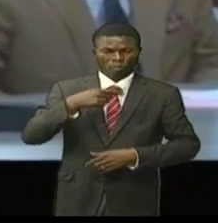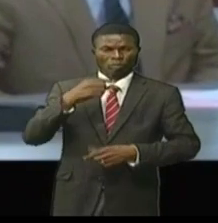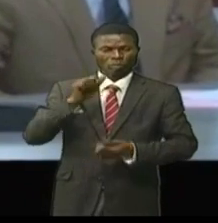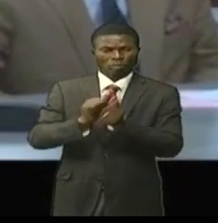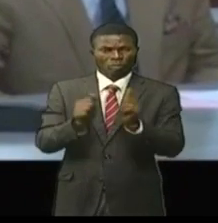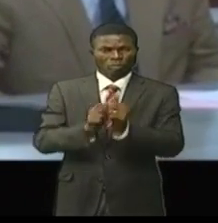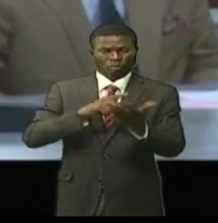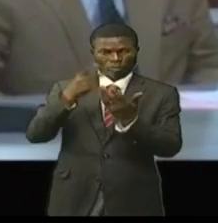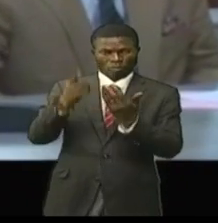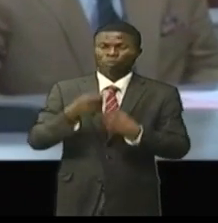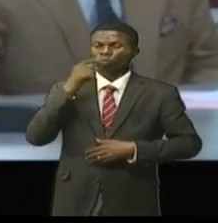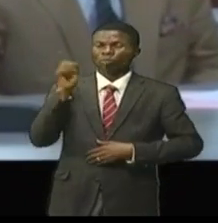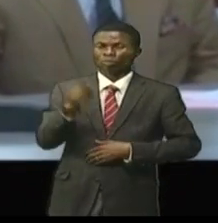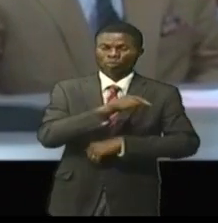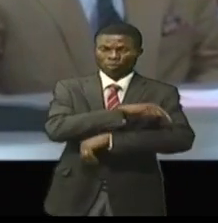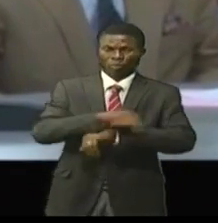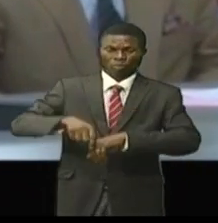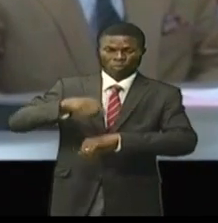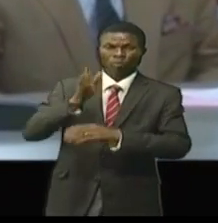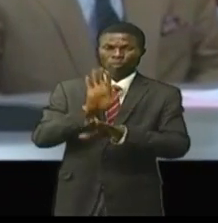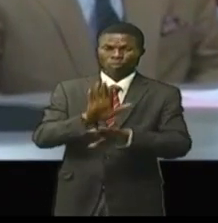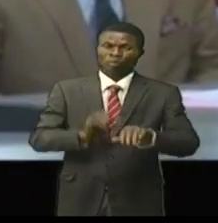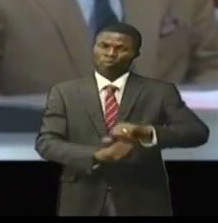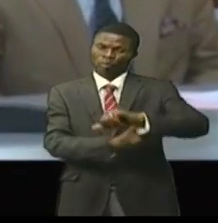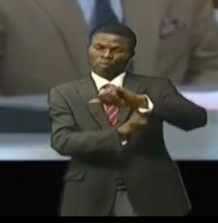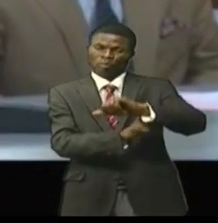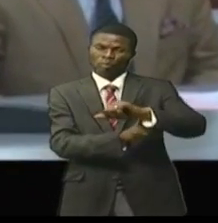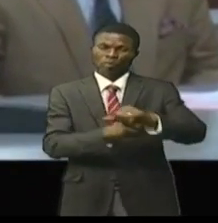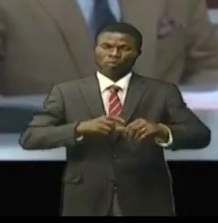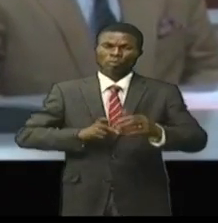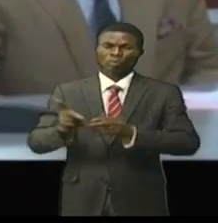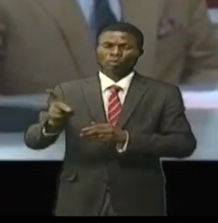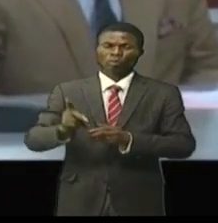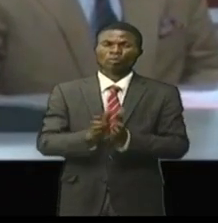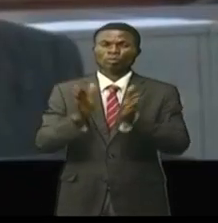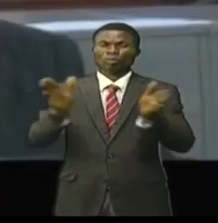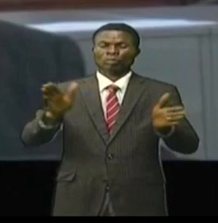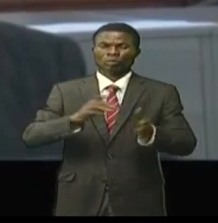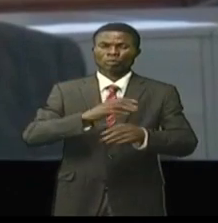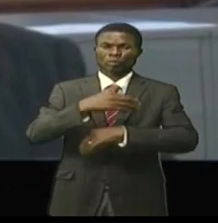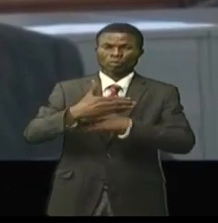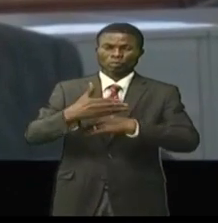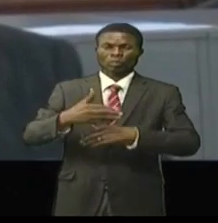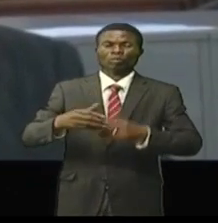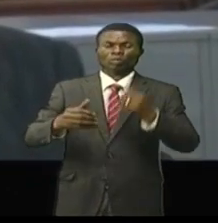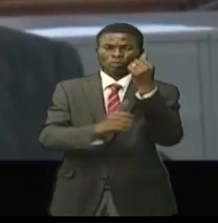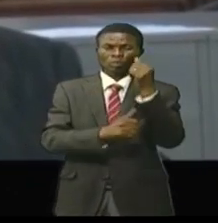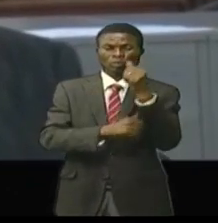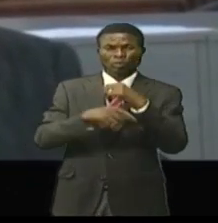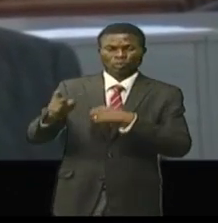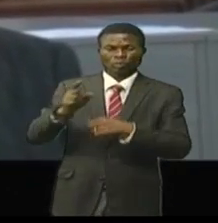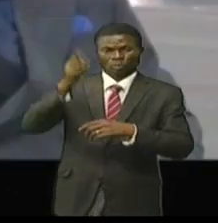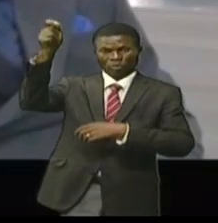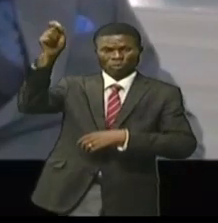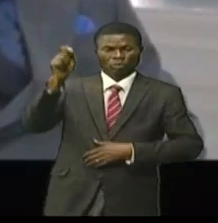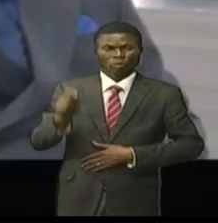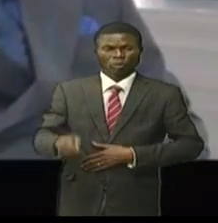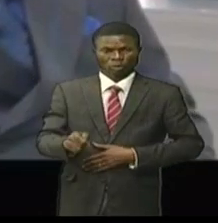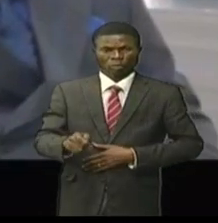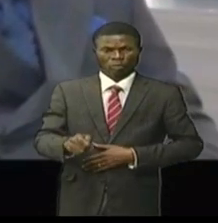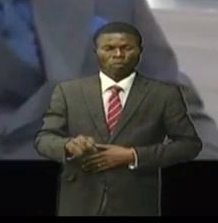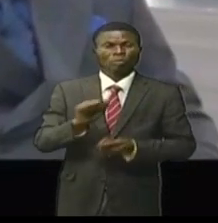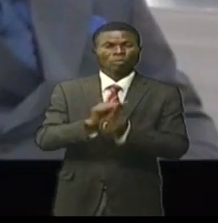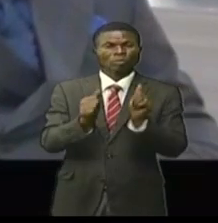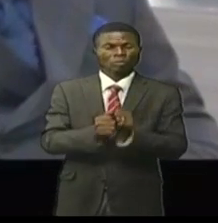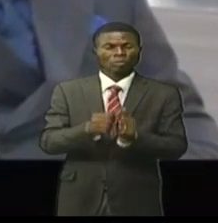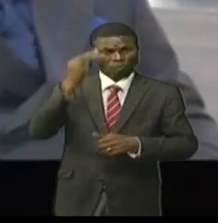pouvoir d'injonction sur le parquet, en assistant le procureur général près la Cour de cassation, l'auditeur général des FARDC, il n'est pas question